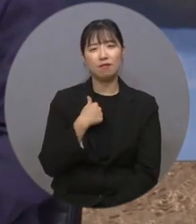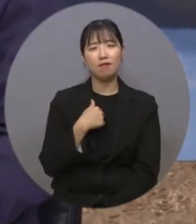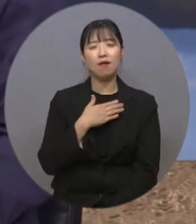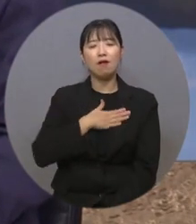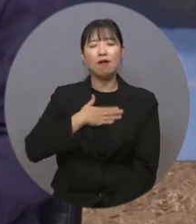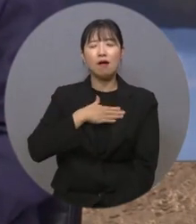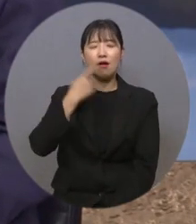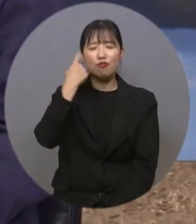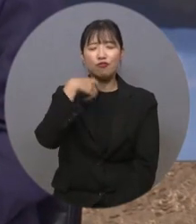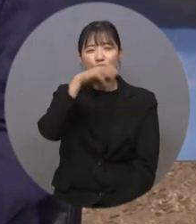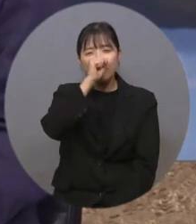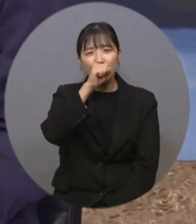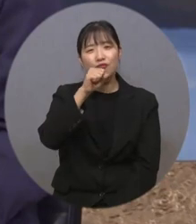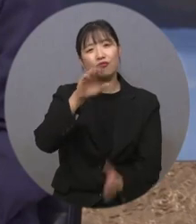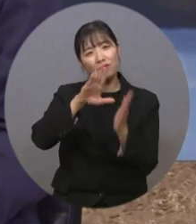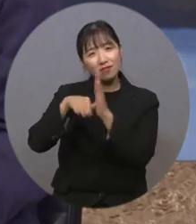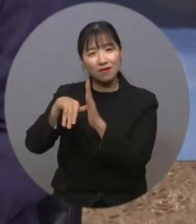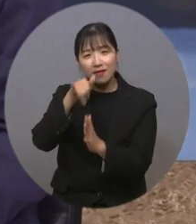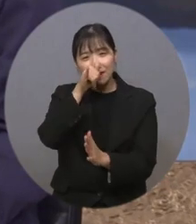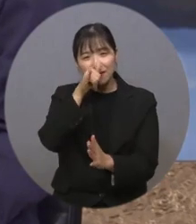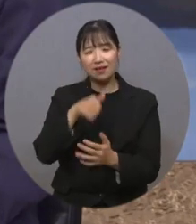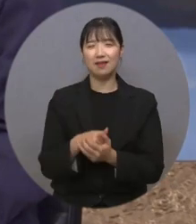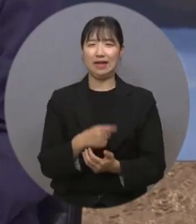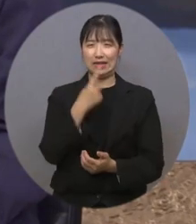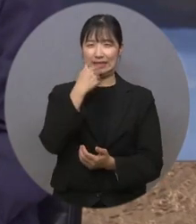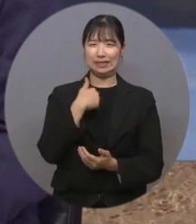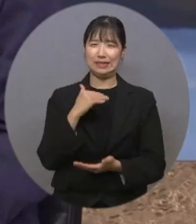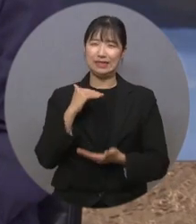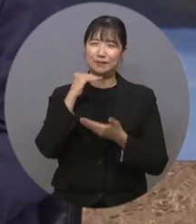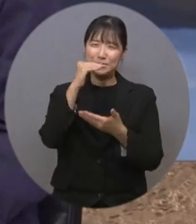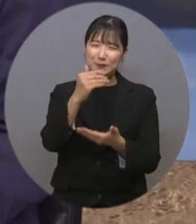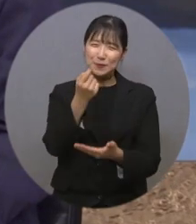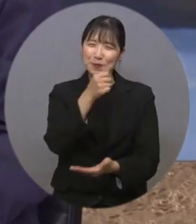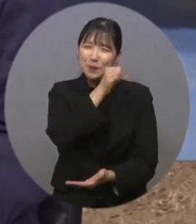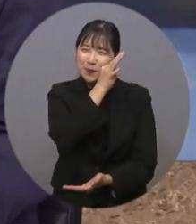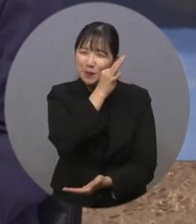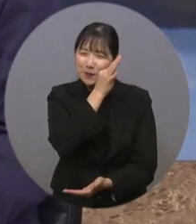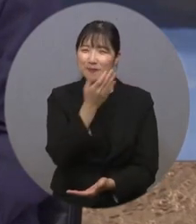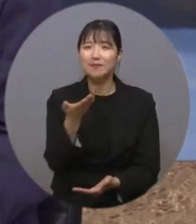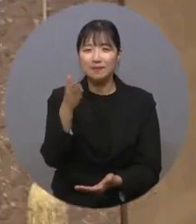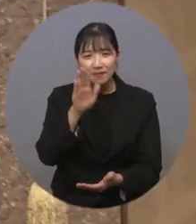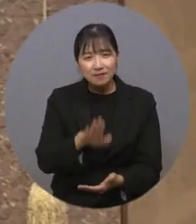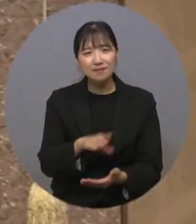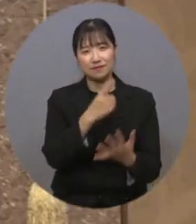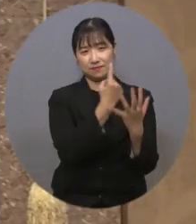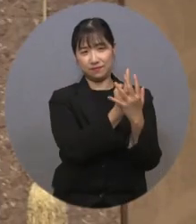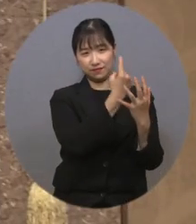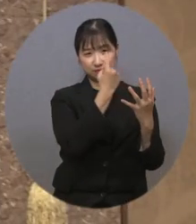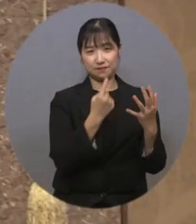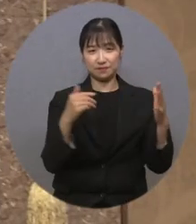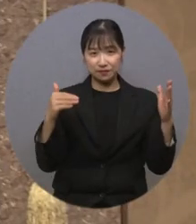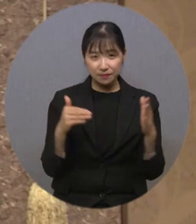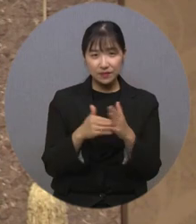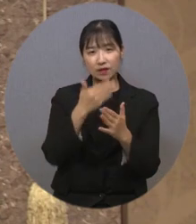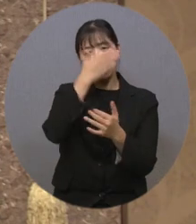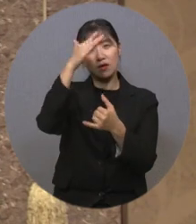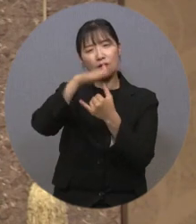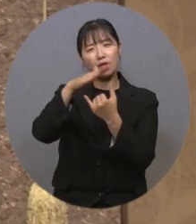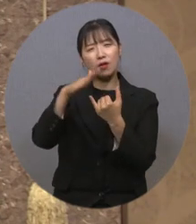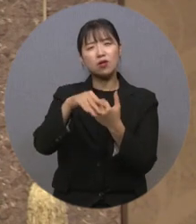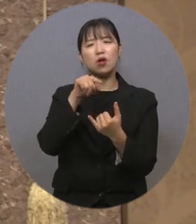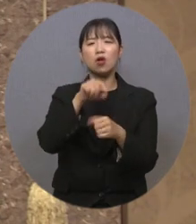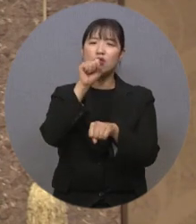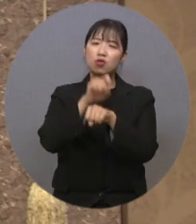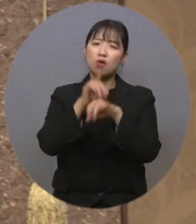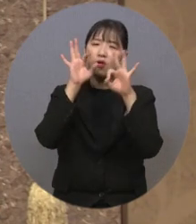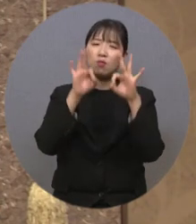느끼셨던 순간도 꽤 많으실 것 같아요. 근데 조금 이제 제가 말씀드린 그러운데요. 네. 이런 퇴소 청소년 아이들이 조금